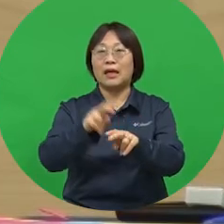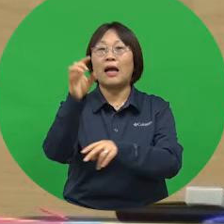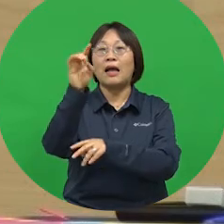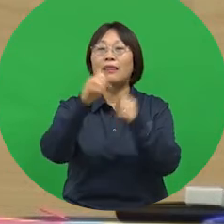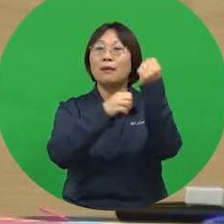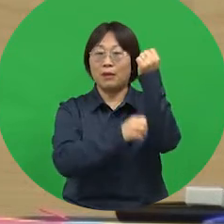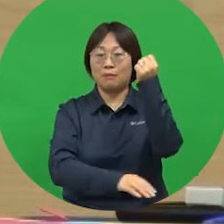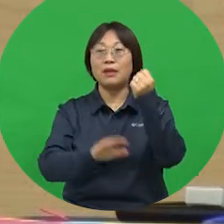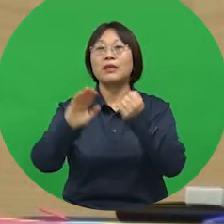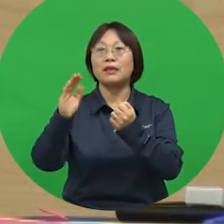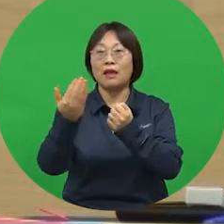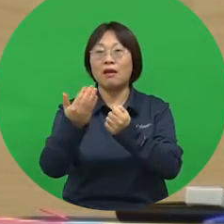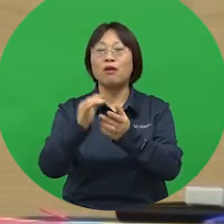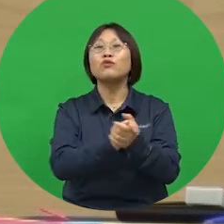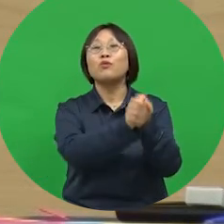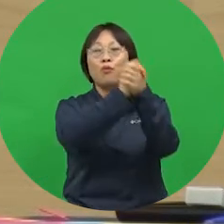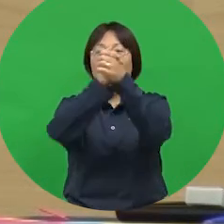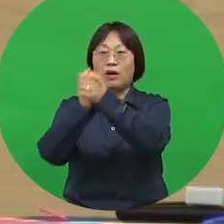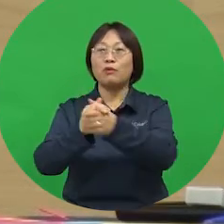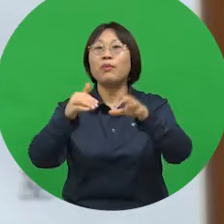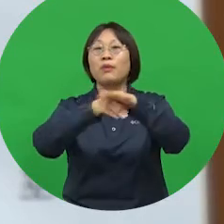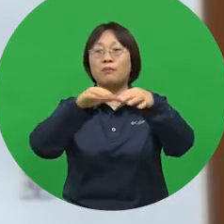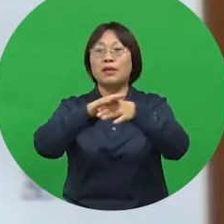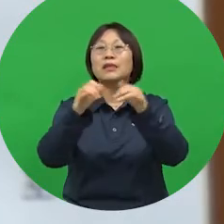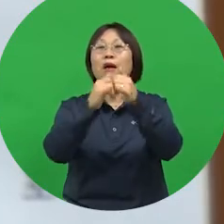이번 자리가 하나의 발판으로 자리 잡아